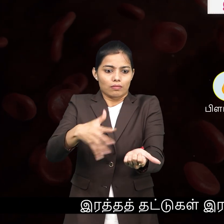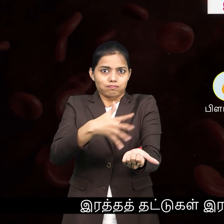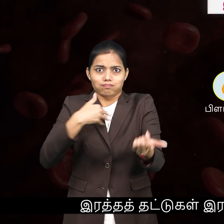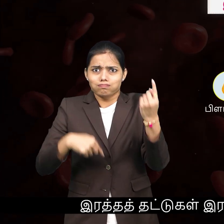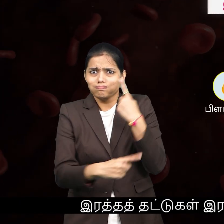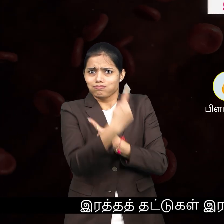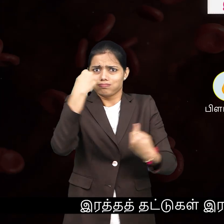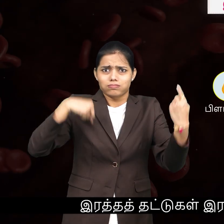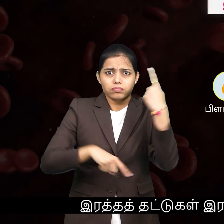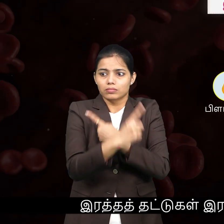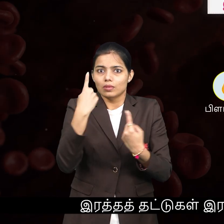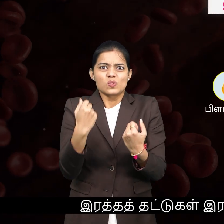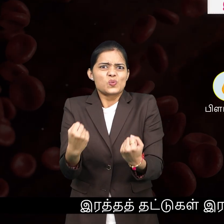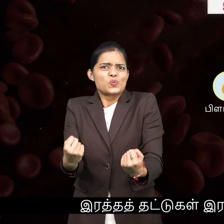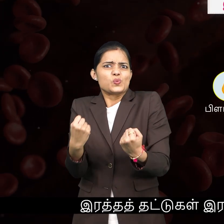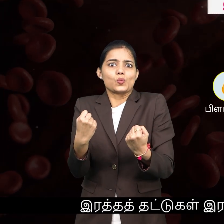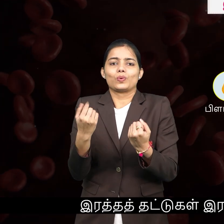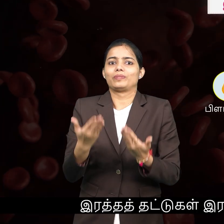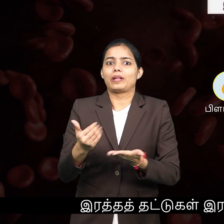உதவுகிறது.